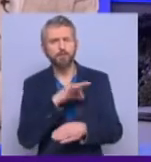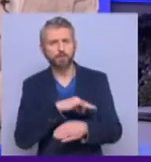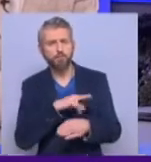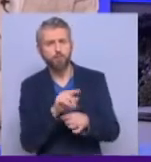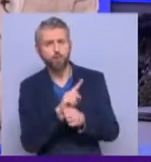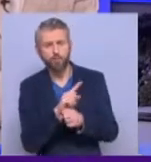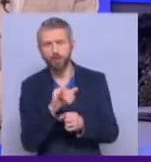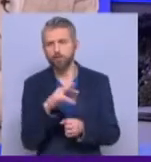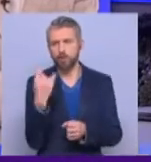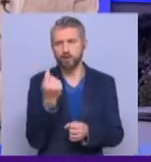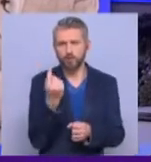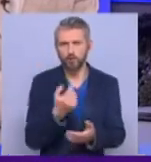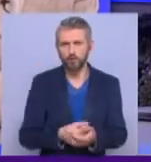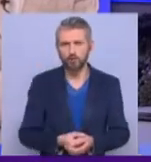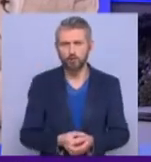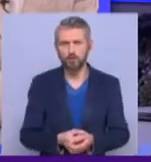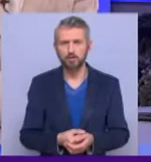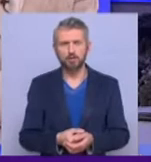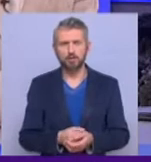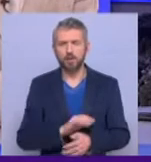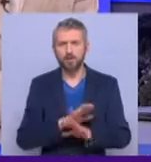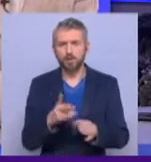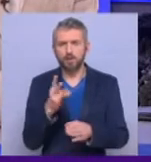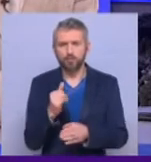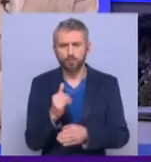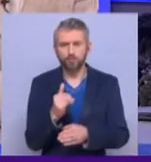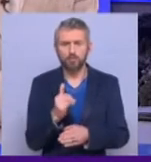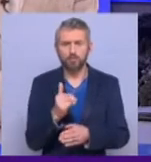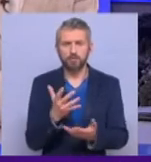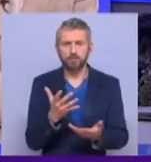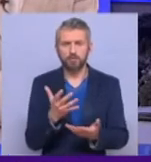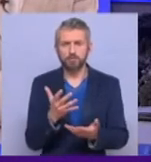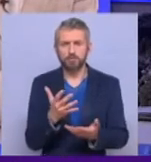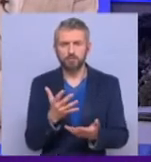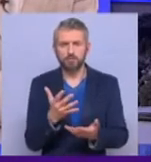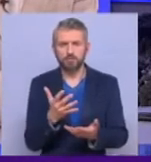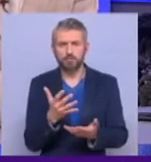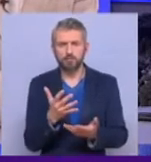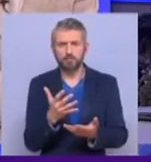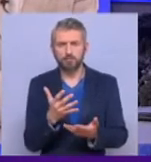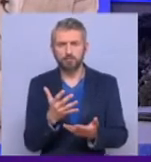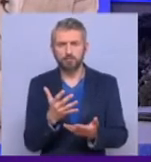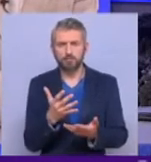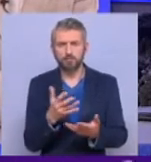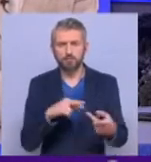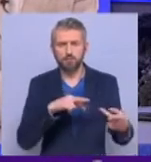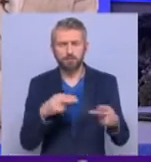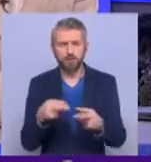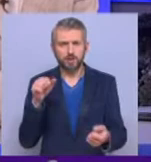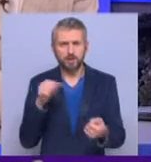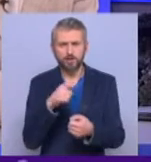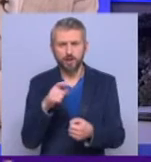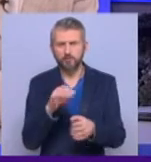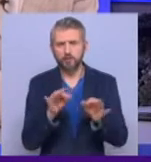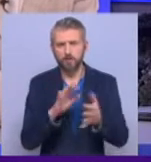і по лічильнику? Він тиск газу стоїть, переводить тиск газу в